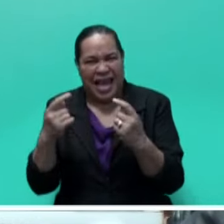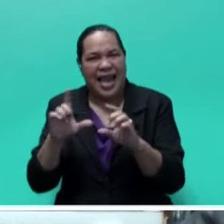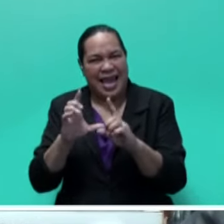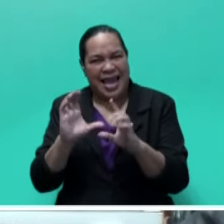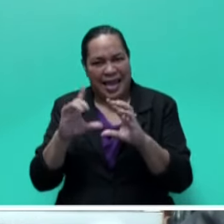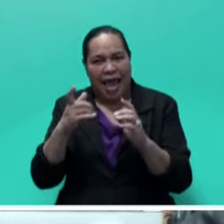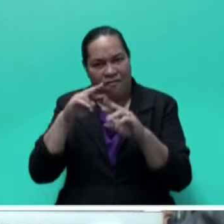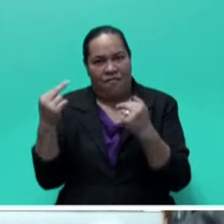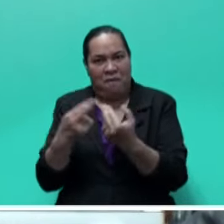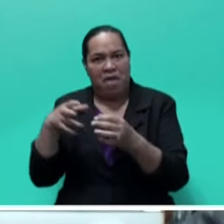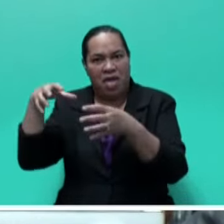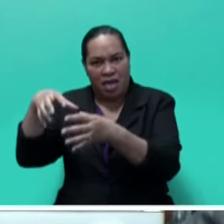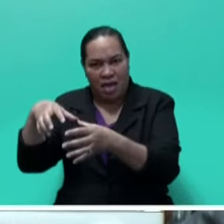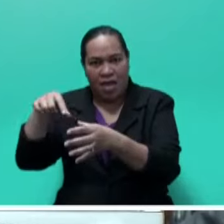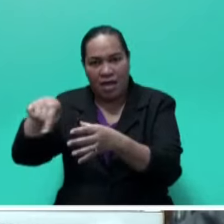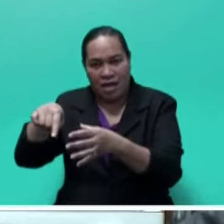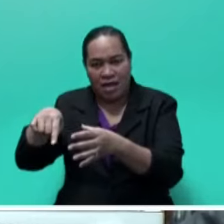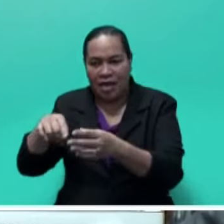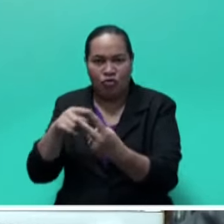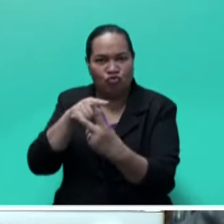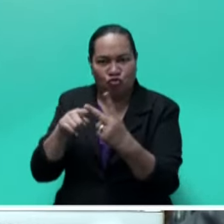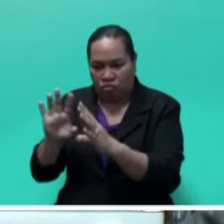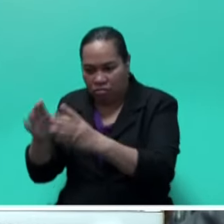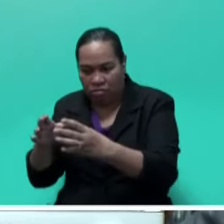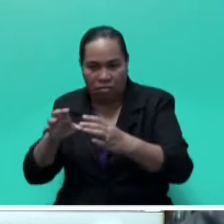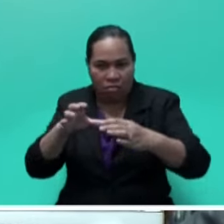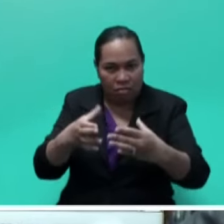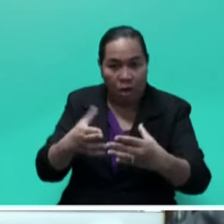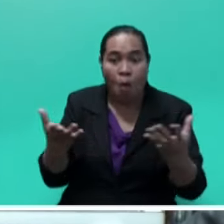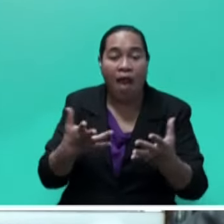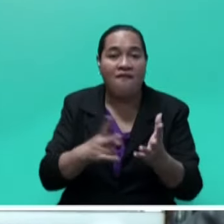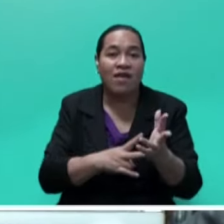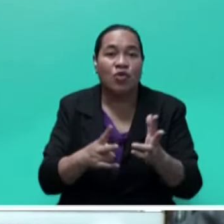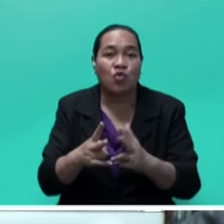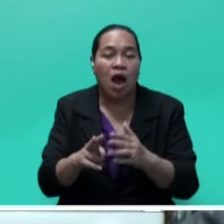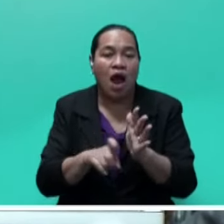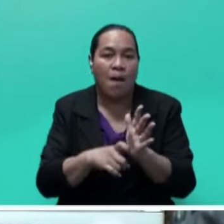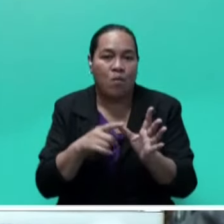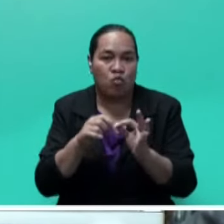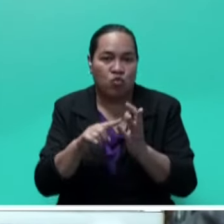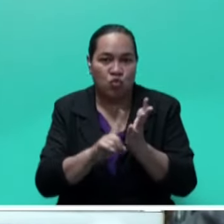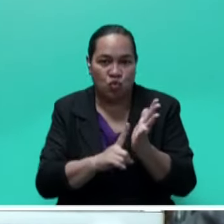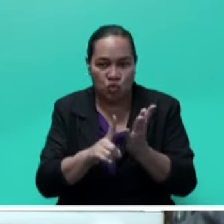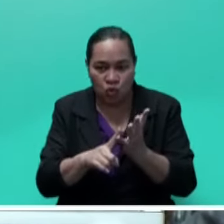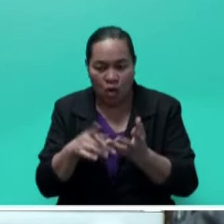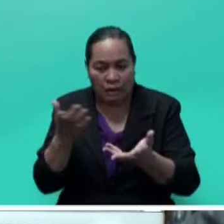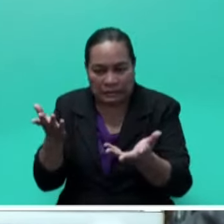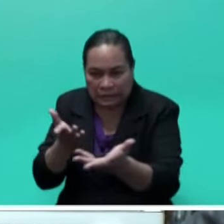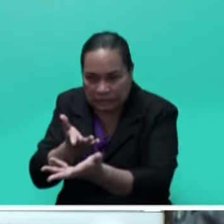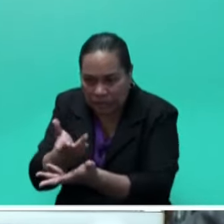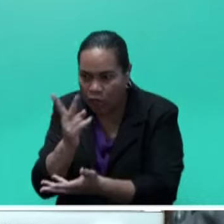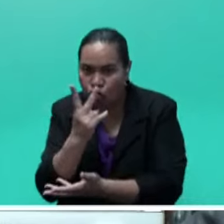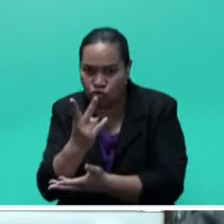koro, e na ono o rambulu. Nila ingaravi na vitalanoa ambleci rau na